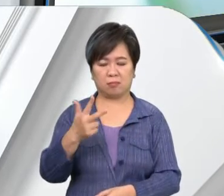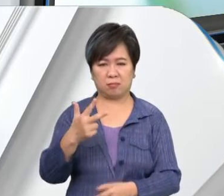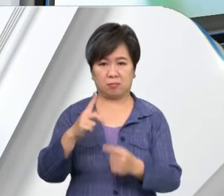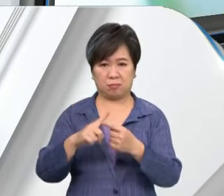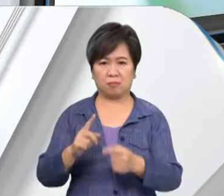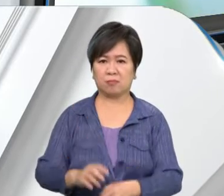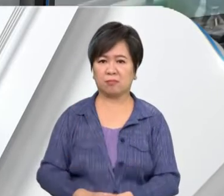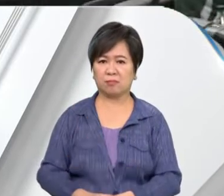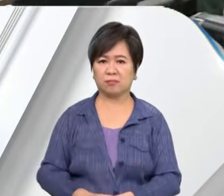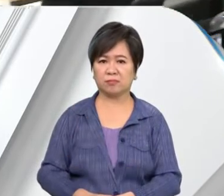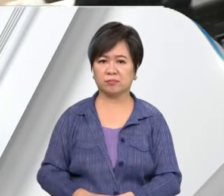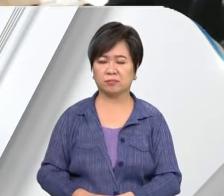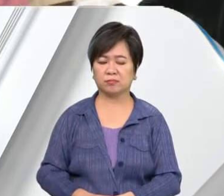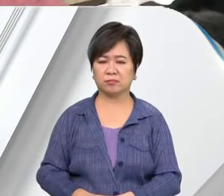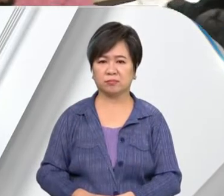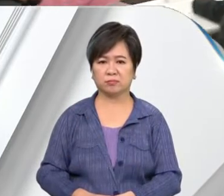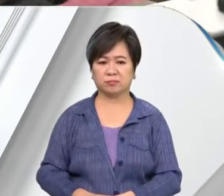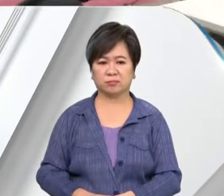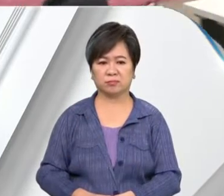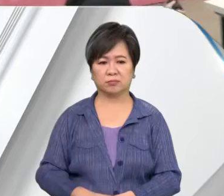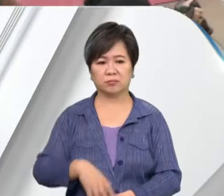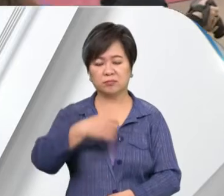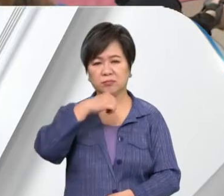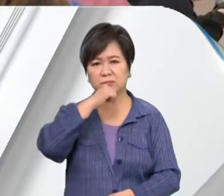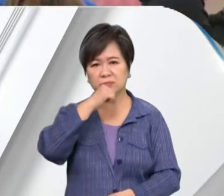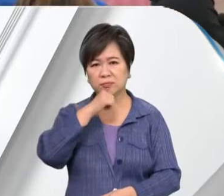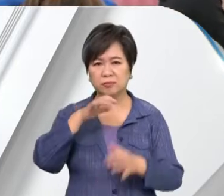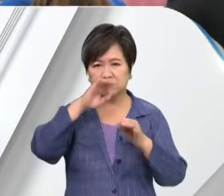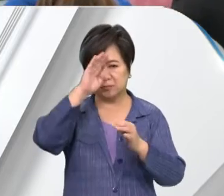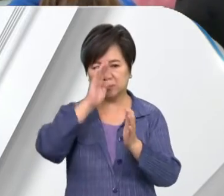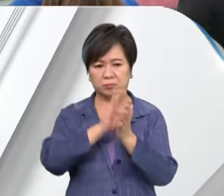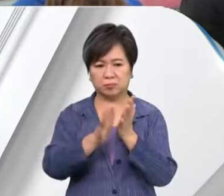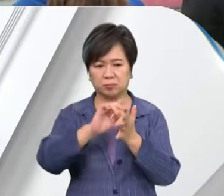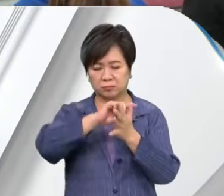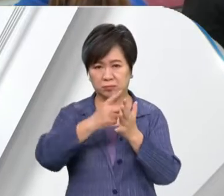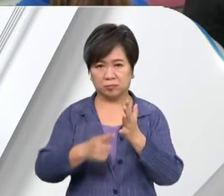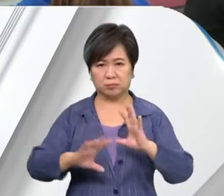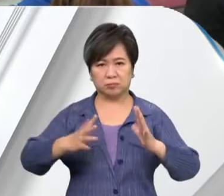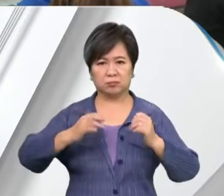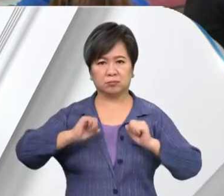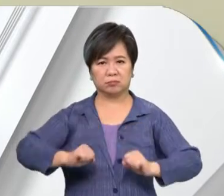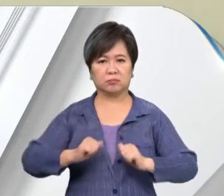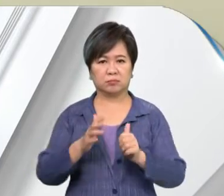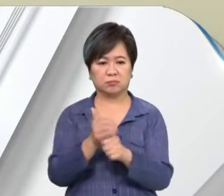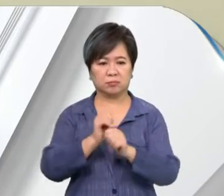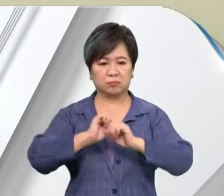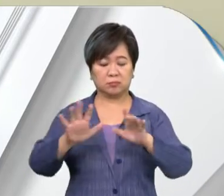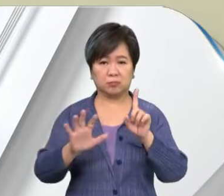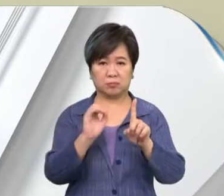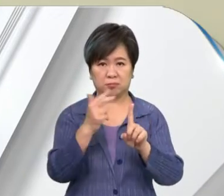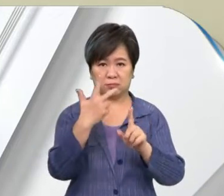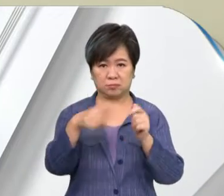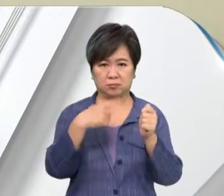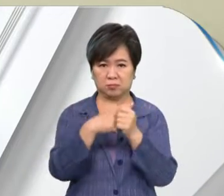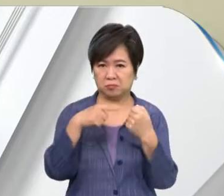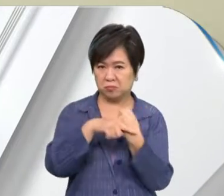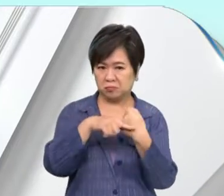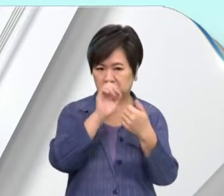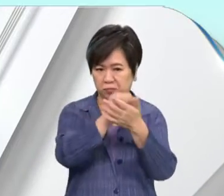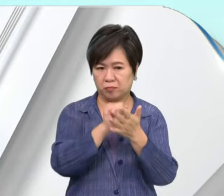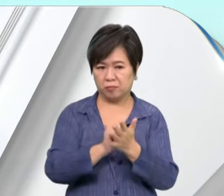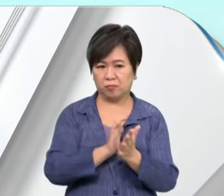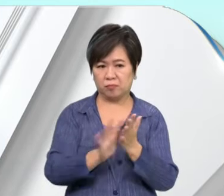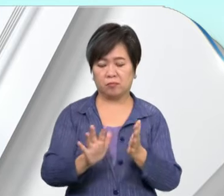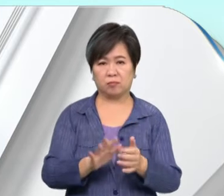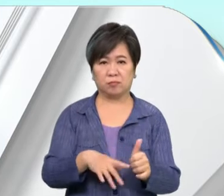4440次。 国内肿癌排名又来最新统计，国健署公布一百零七年国内十大癌症发生数排名，